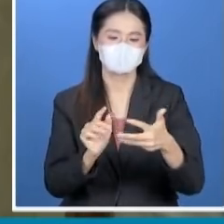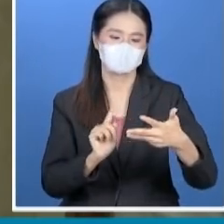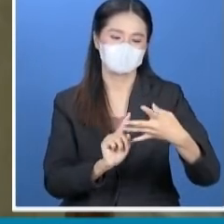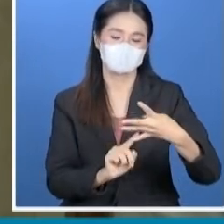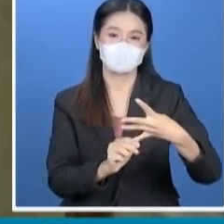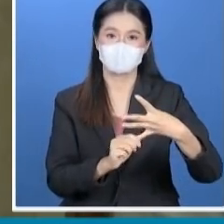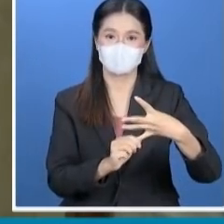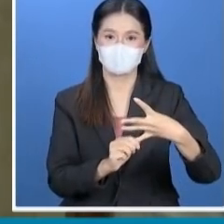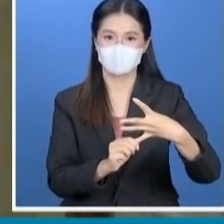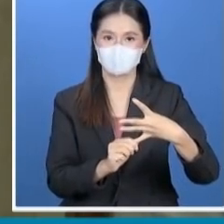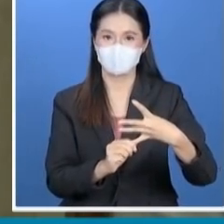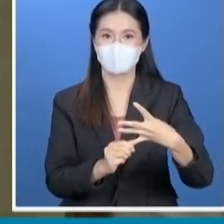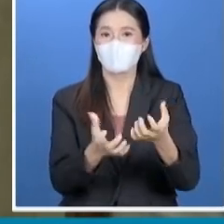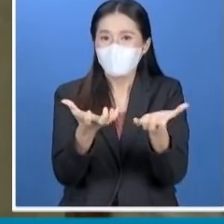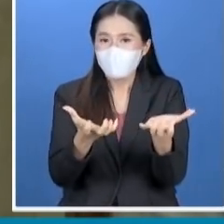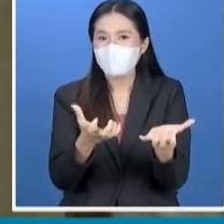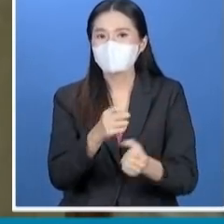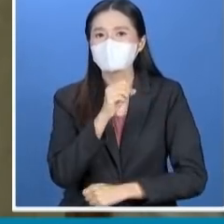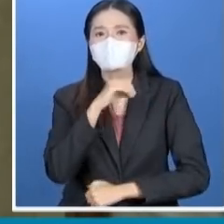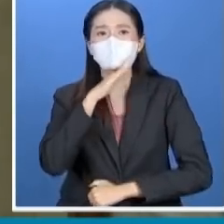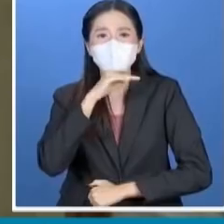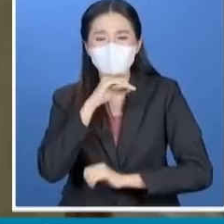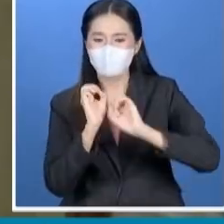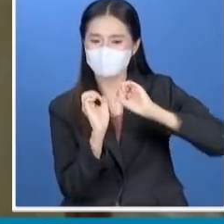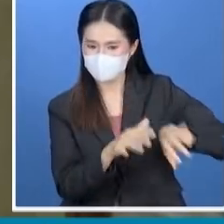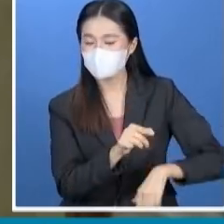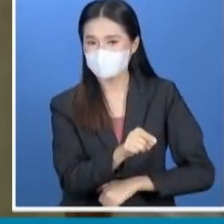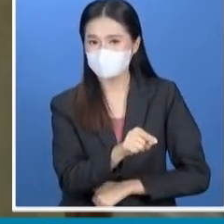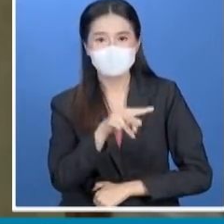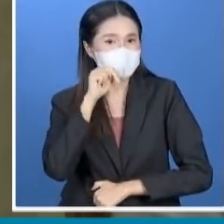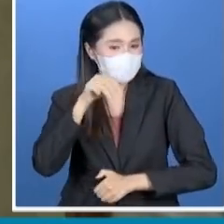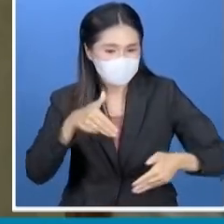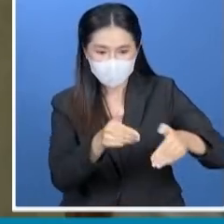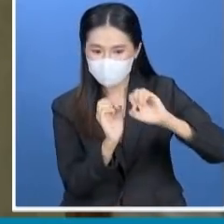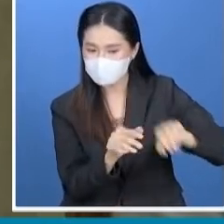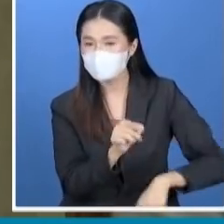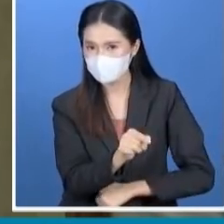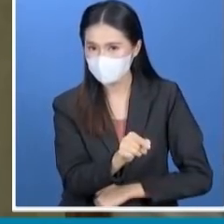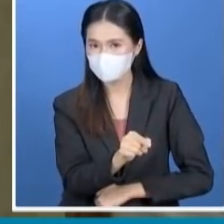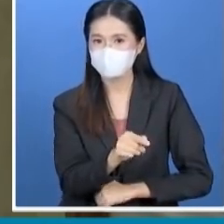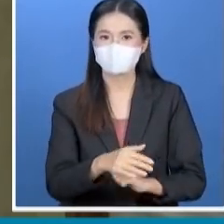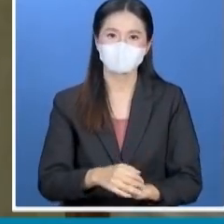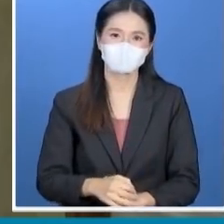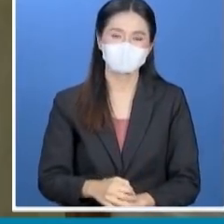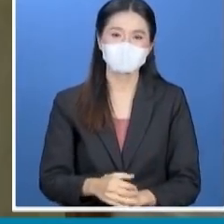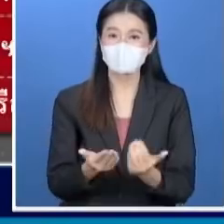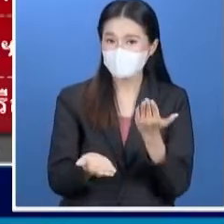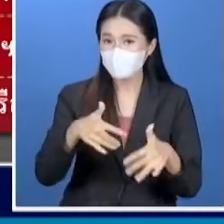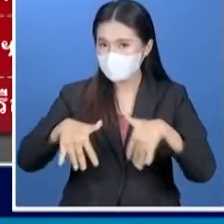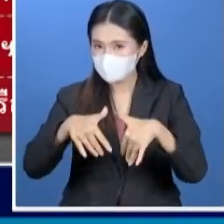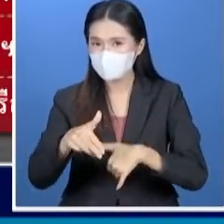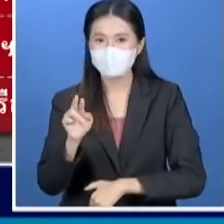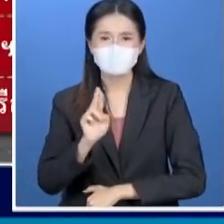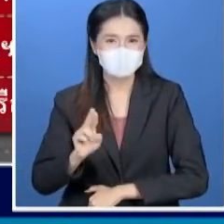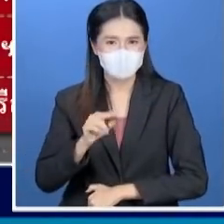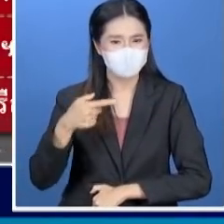4. ทิ้งสิ่งของปฏิกูลใดๆลงในแม่น้ำอันเป็นทางสัญจรของประชาชนหรือที่ประชาชนใช้ประโ